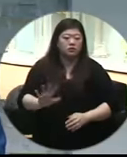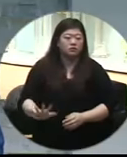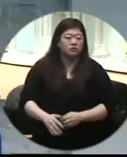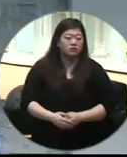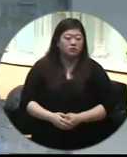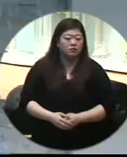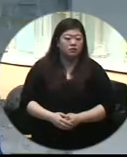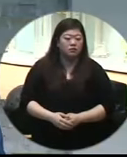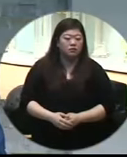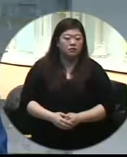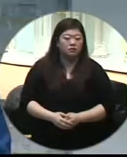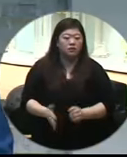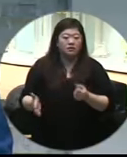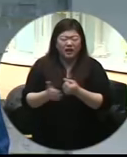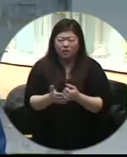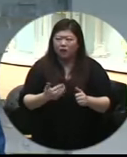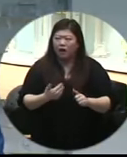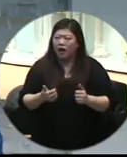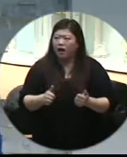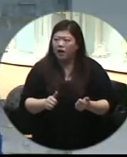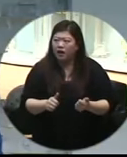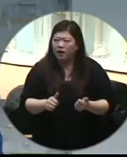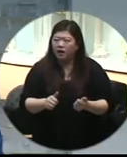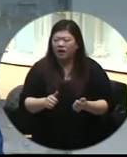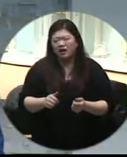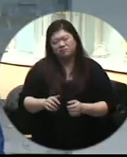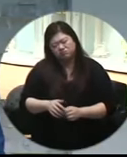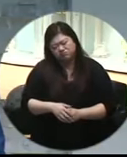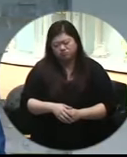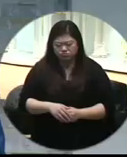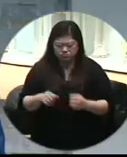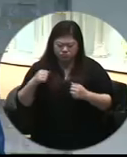그래서 무기력하다는 거예요. 교회를 다녀도.